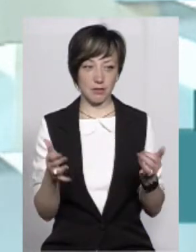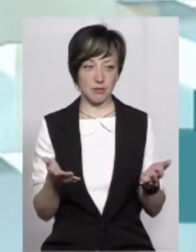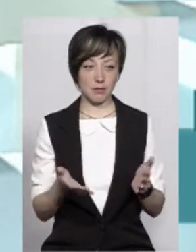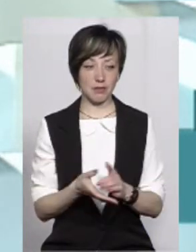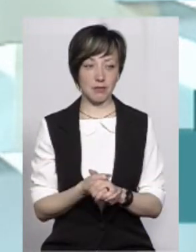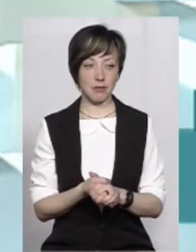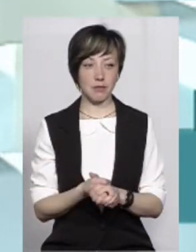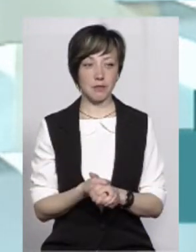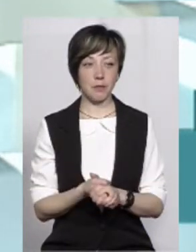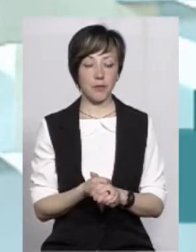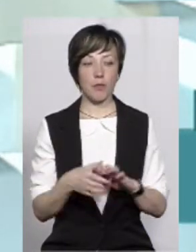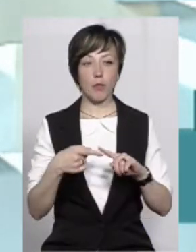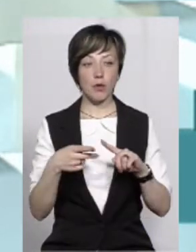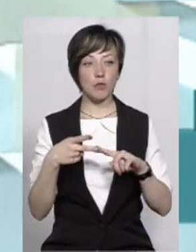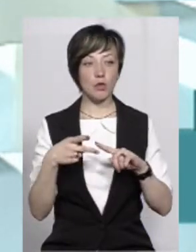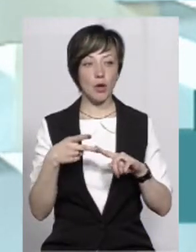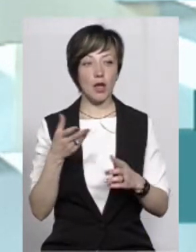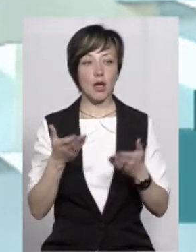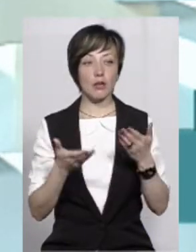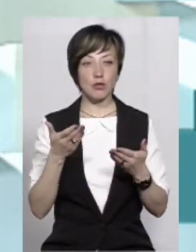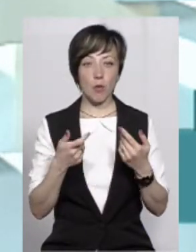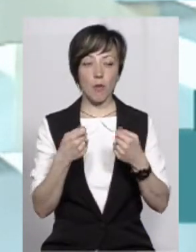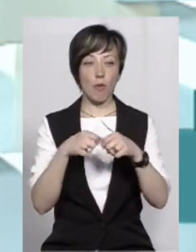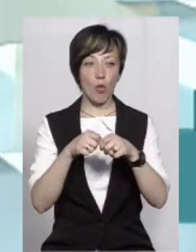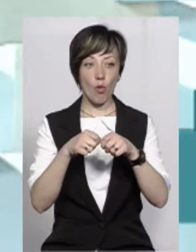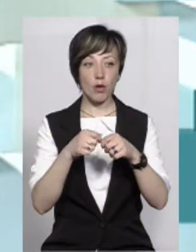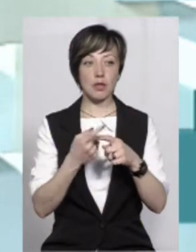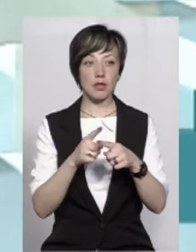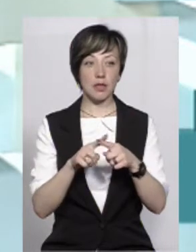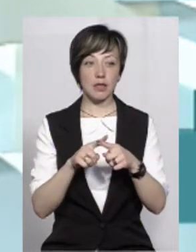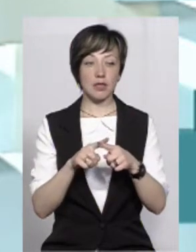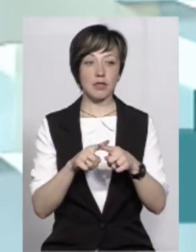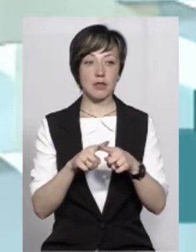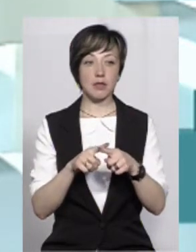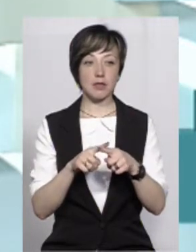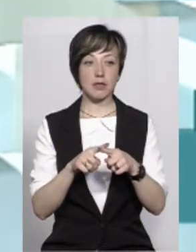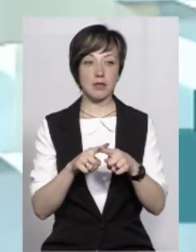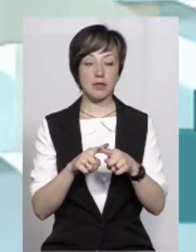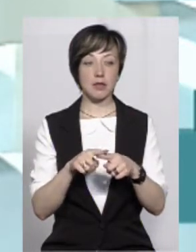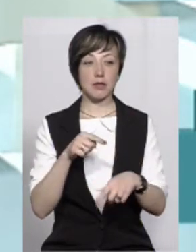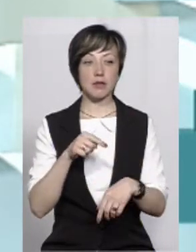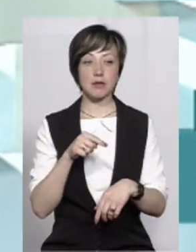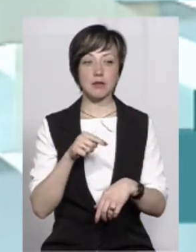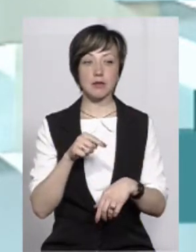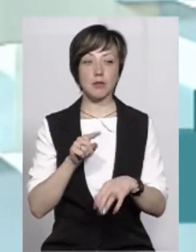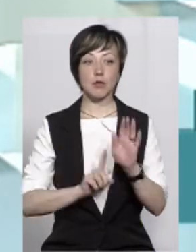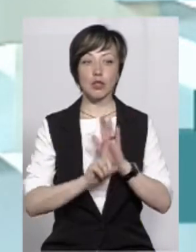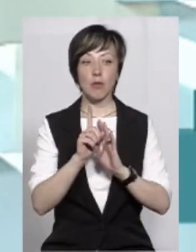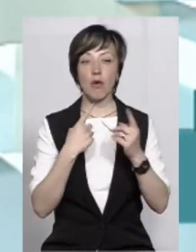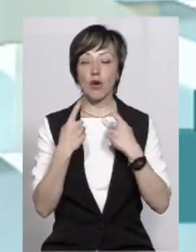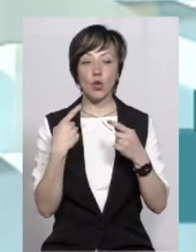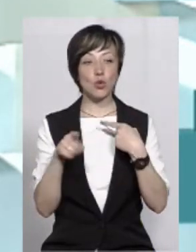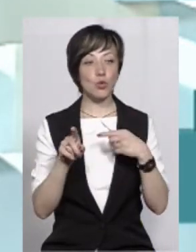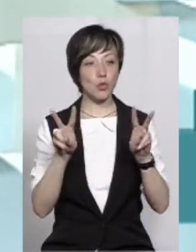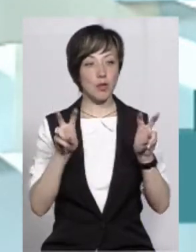Так. Це по-перше. По-друге, якщо брати блохи, то давайте ми краще торкнемося